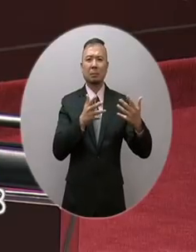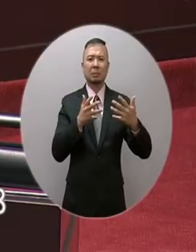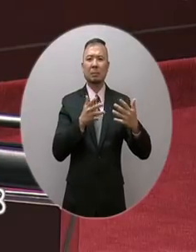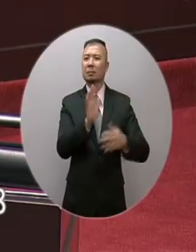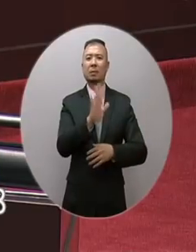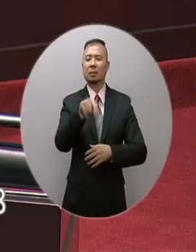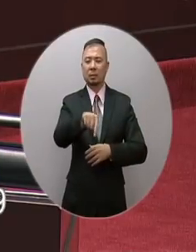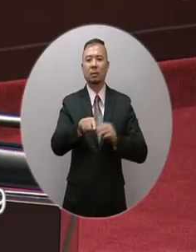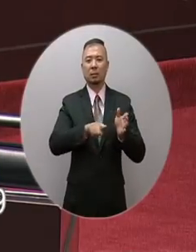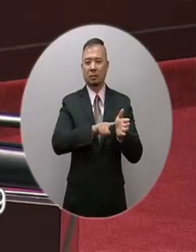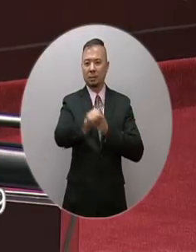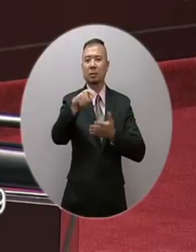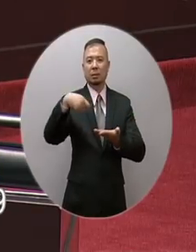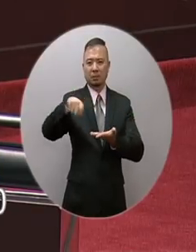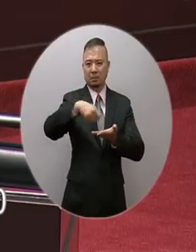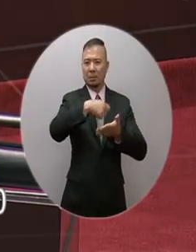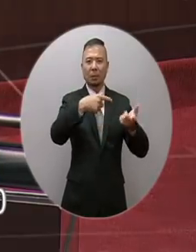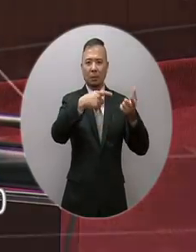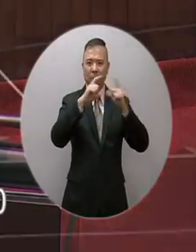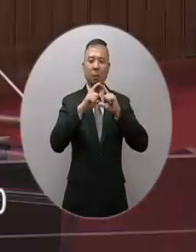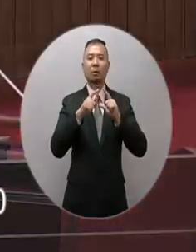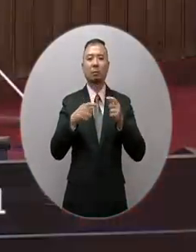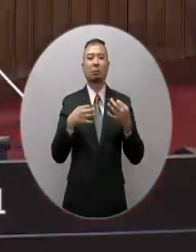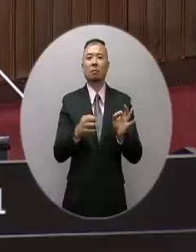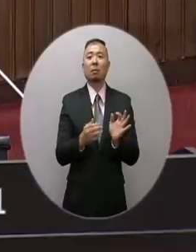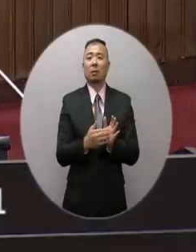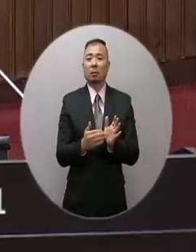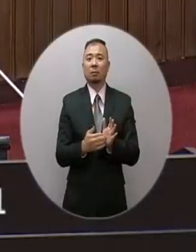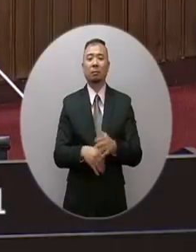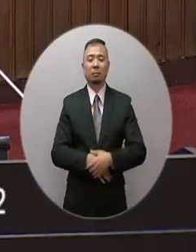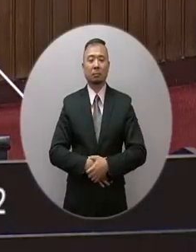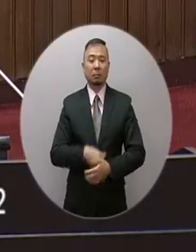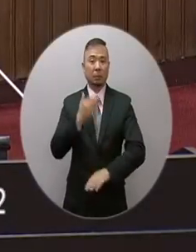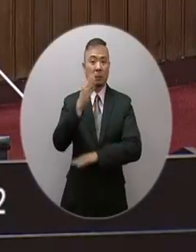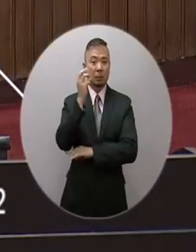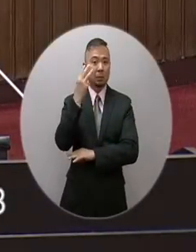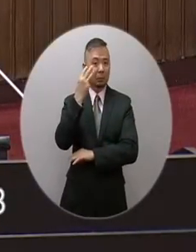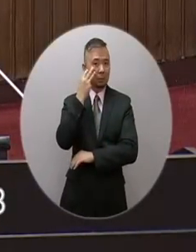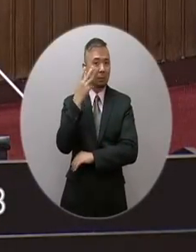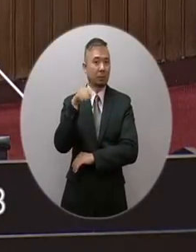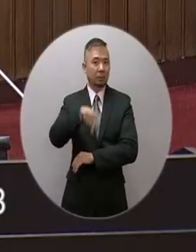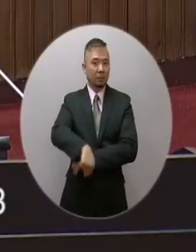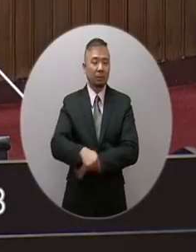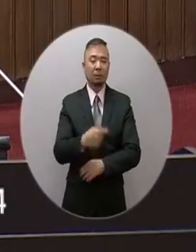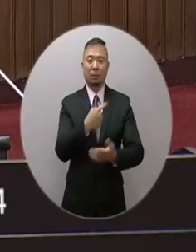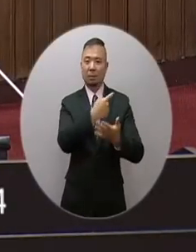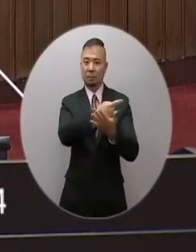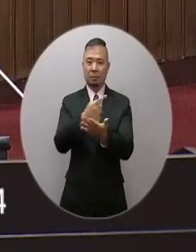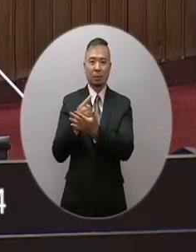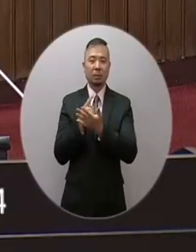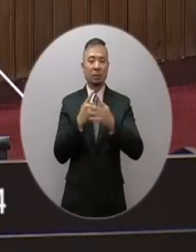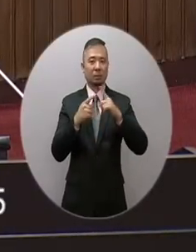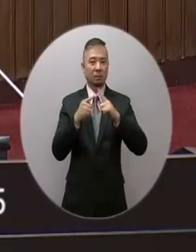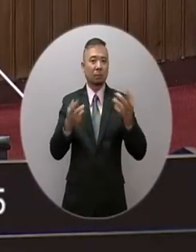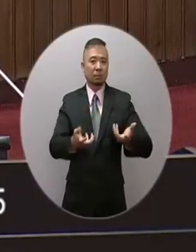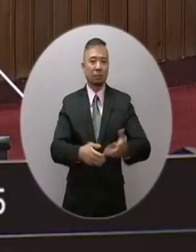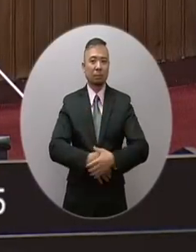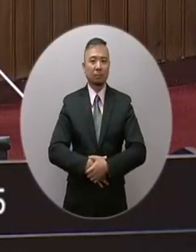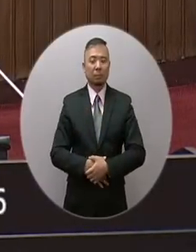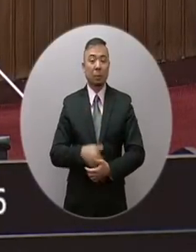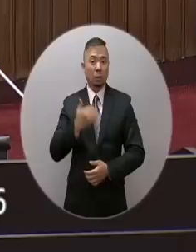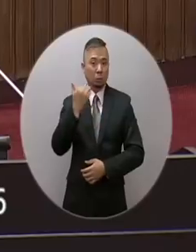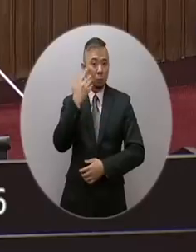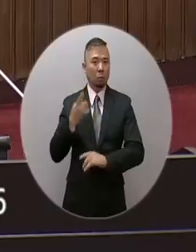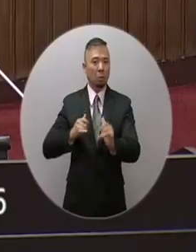来答复就好。政治是众人的事情，人民是为政的核心，得民心